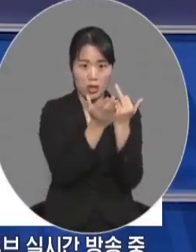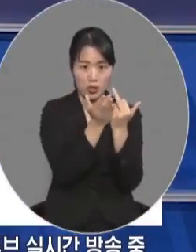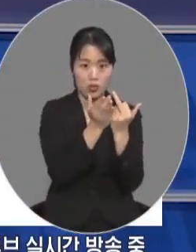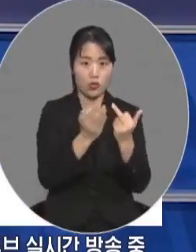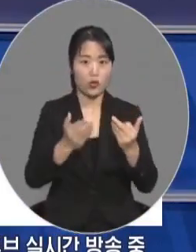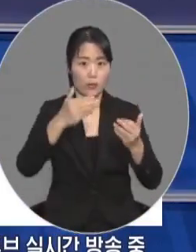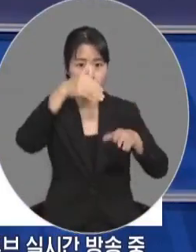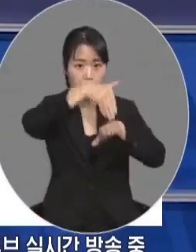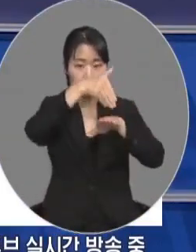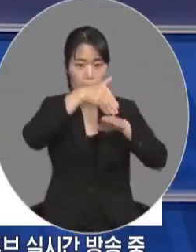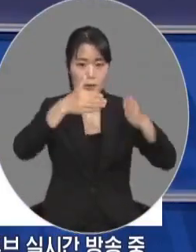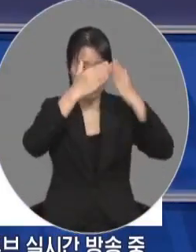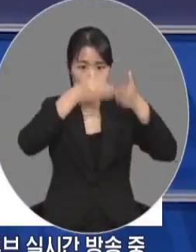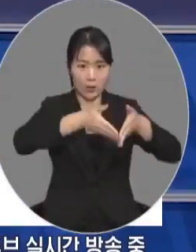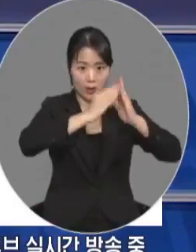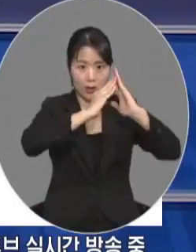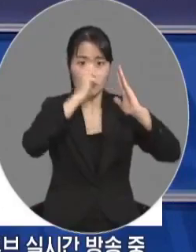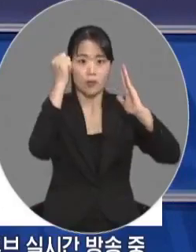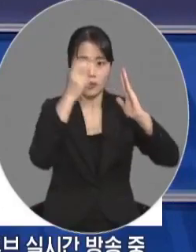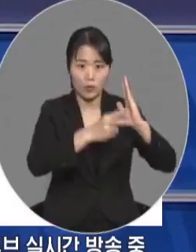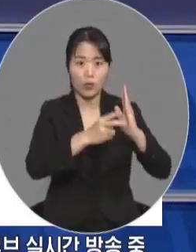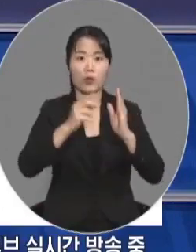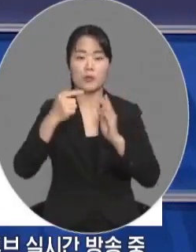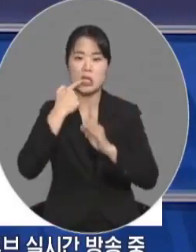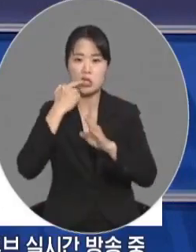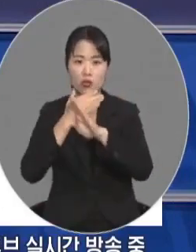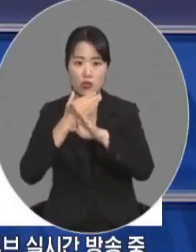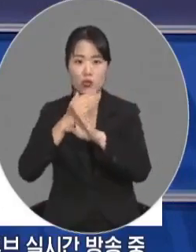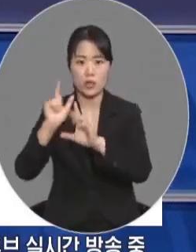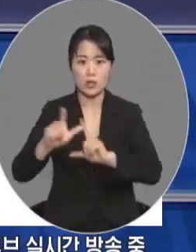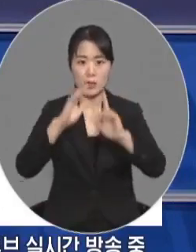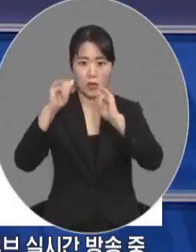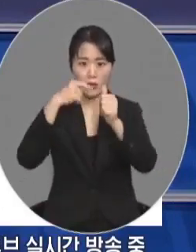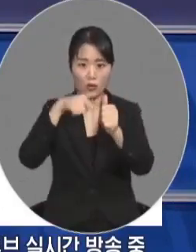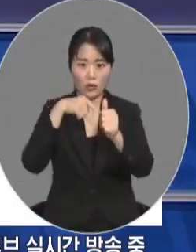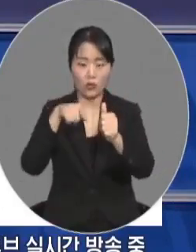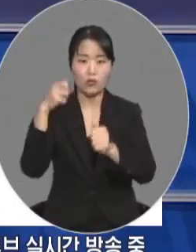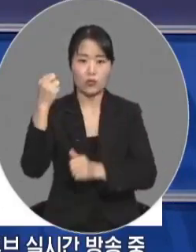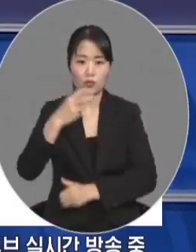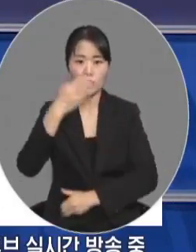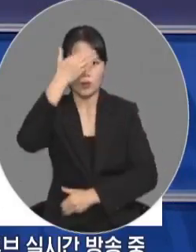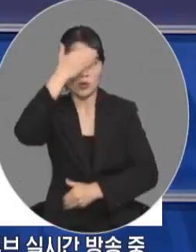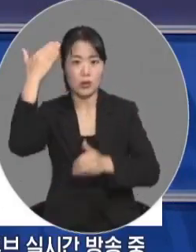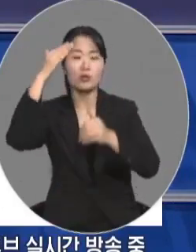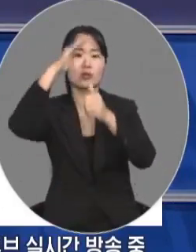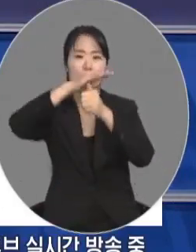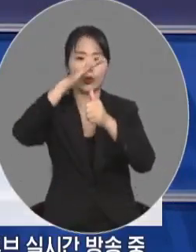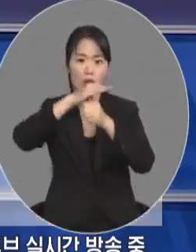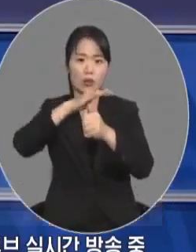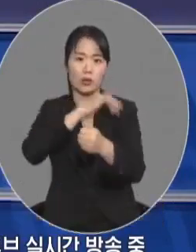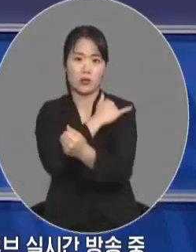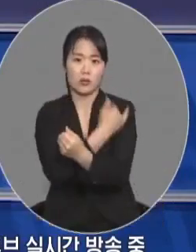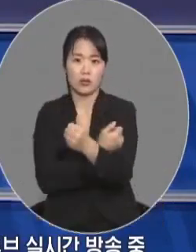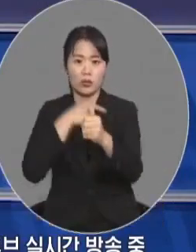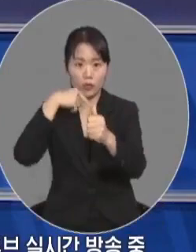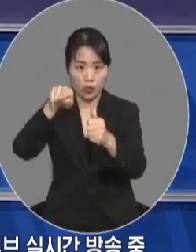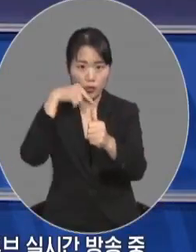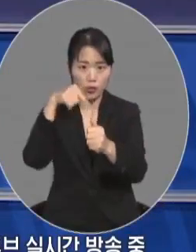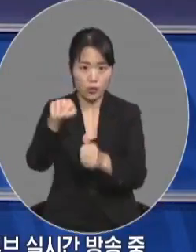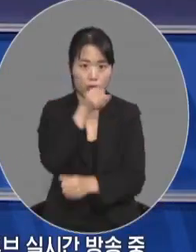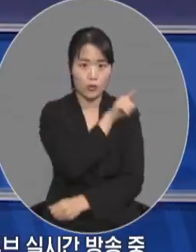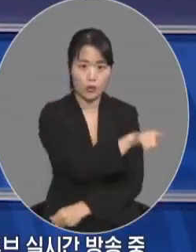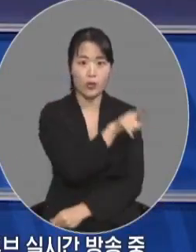분원 설립 그리고 민주 시민 교육과 포괄적 성교육, 청소년 인권 교육 등인데요. 노후키표 교육